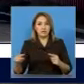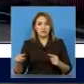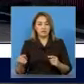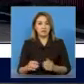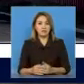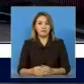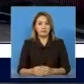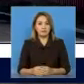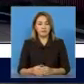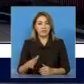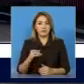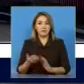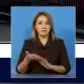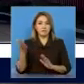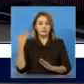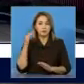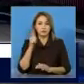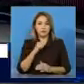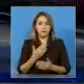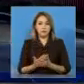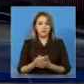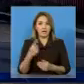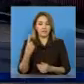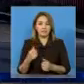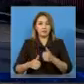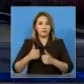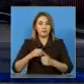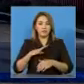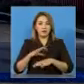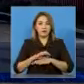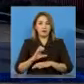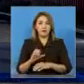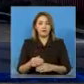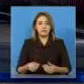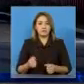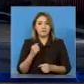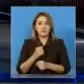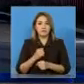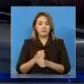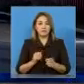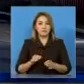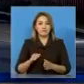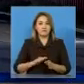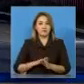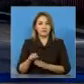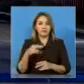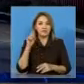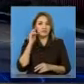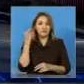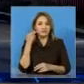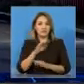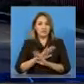Объект был в прошлом году, один раз мы уже конкурс давали, так как работы были выполнены некачественно,